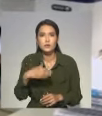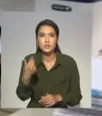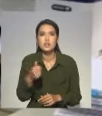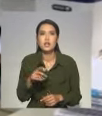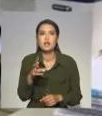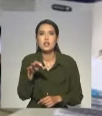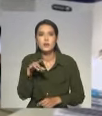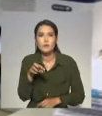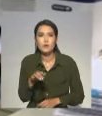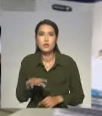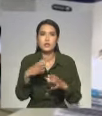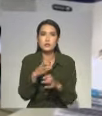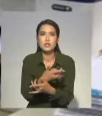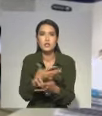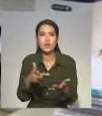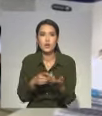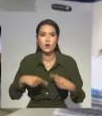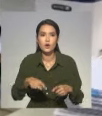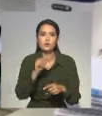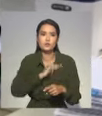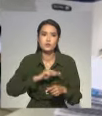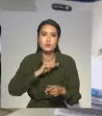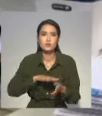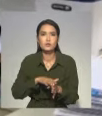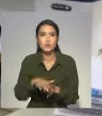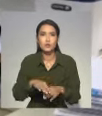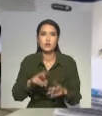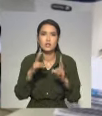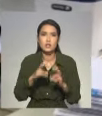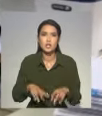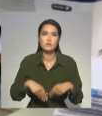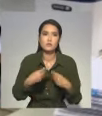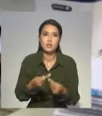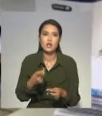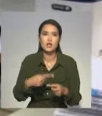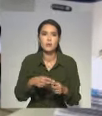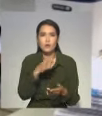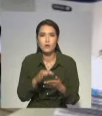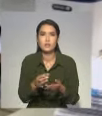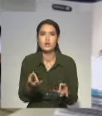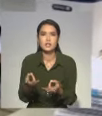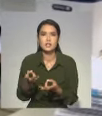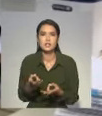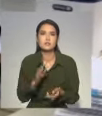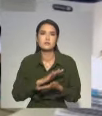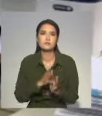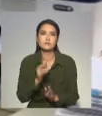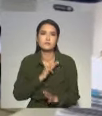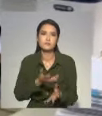дерматология және жұқпалы аурулар ғылыми орталығы жоспардан тыс тексеріс жүргізді. Нәтижелері бойынша уәкілетті органдар тиісті шаралар қабылдайды.